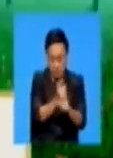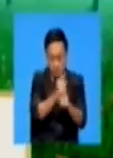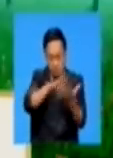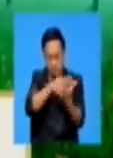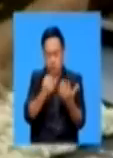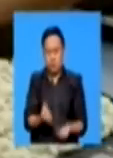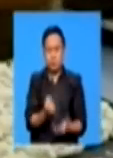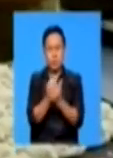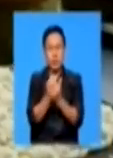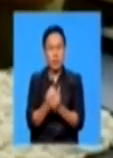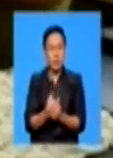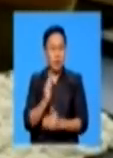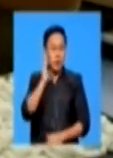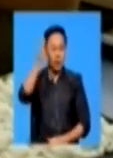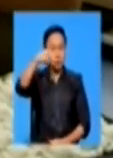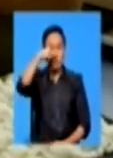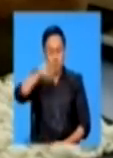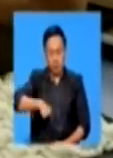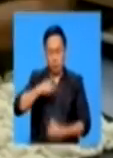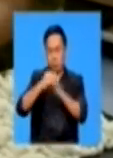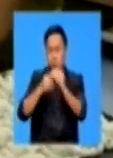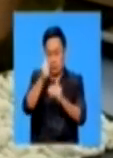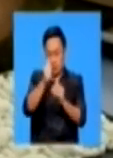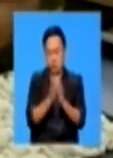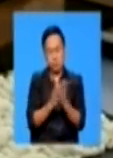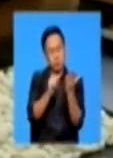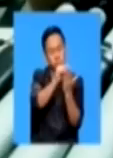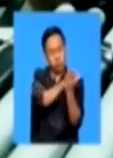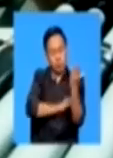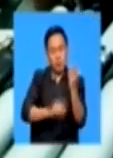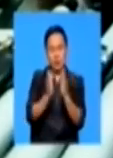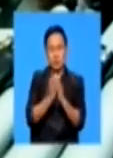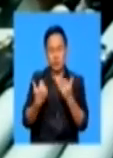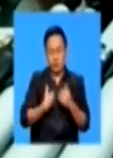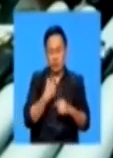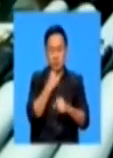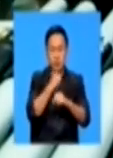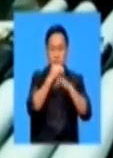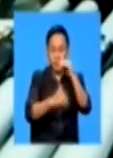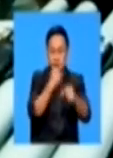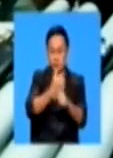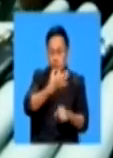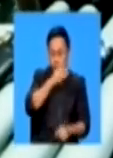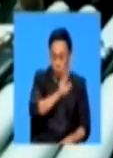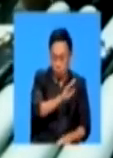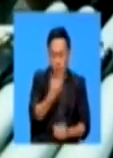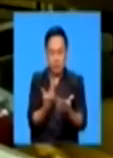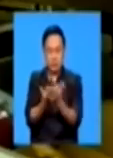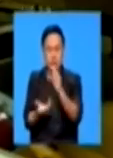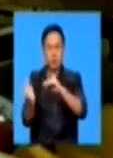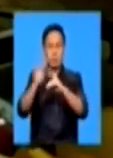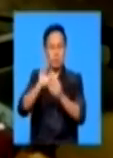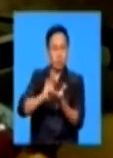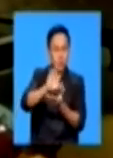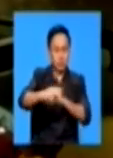ส่งผลต่ออนาคตนะครับไม่ว่าจะในเรื่องของการจ้างงานในพื้นที่การสร้างชุมชนเมืองในชนบทการเพิ่มการค้าการลงทุนตามแนวช